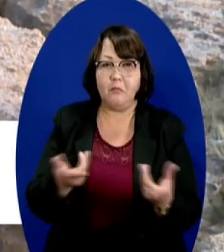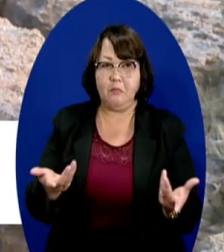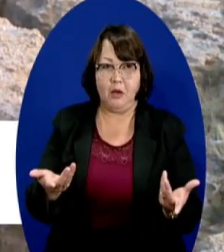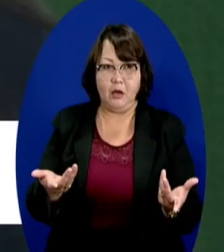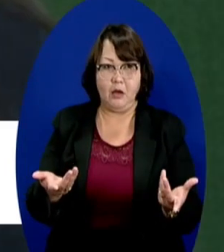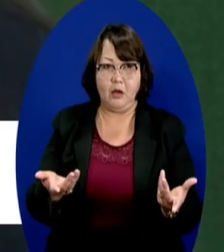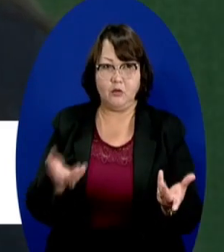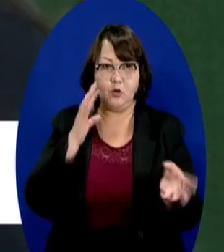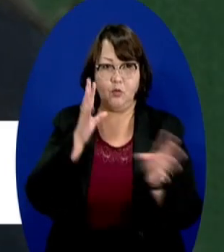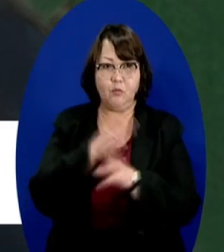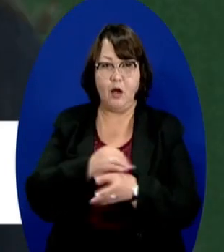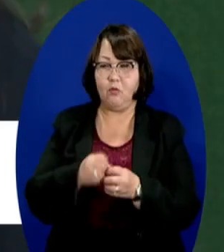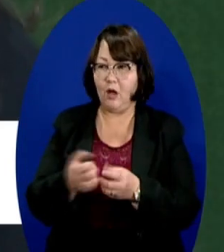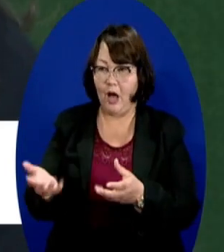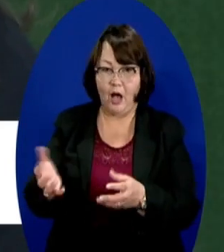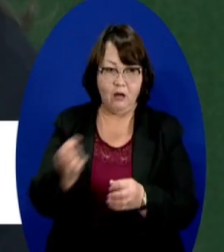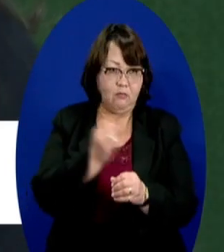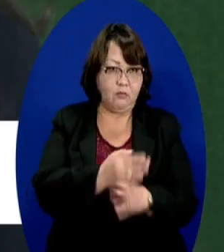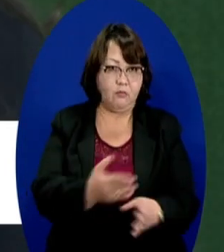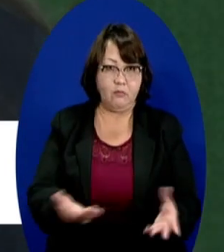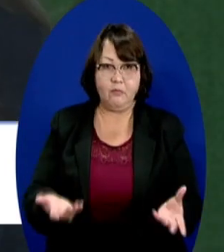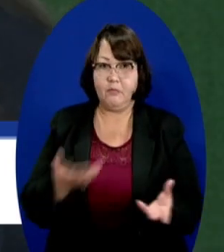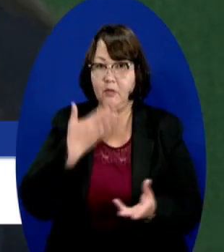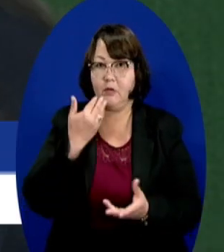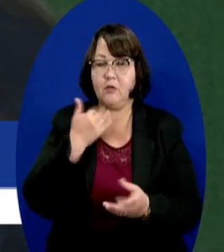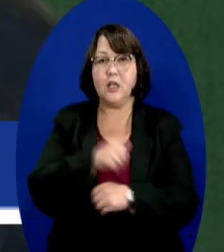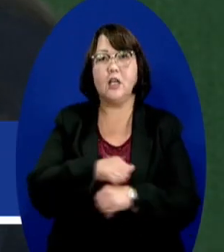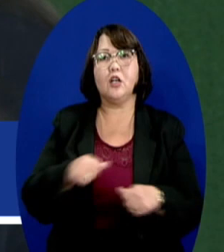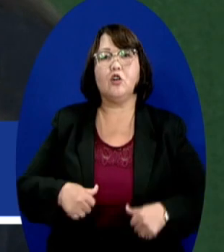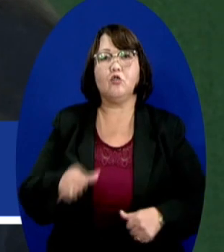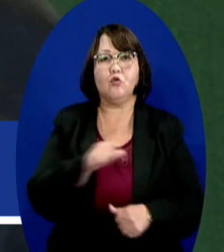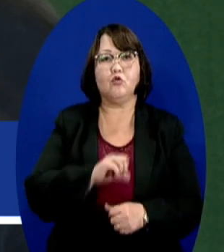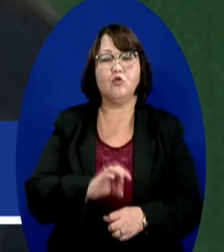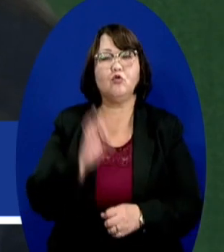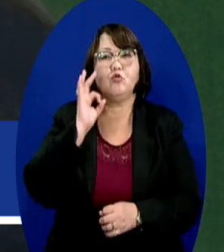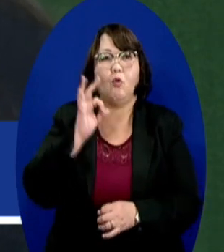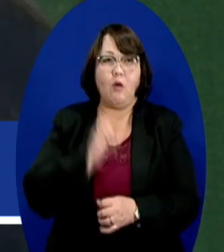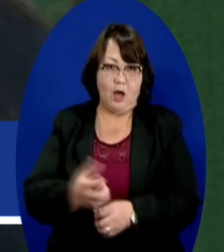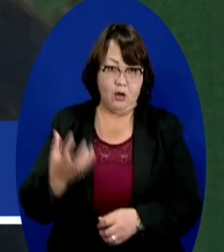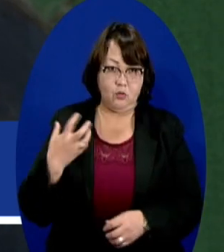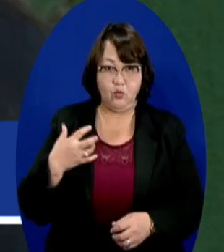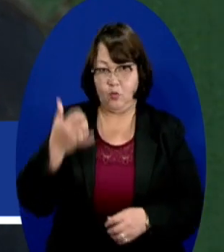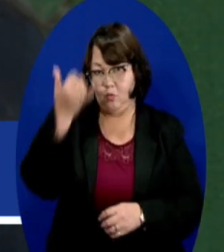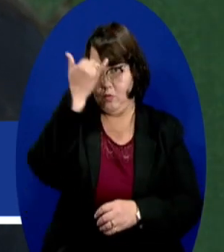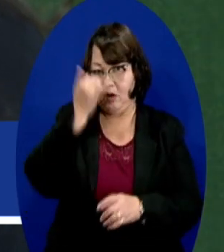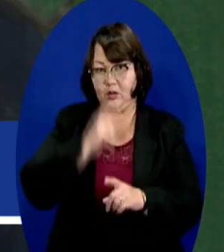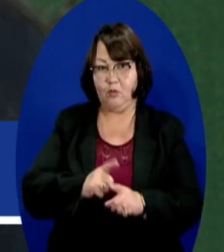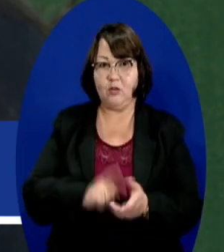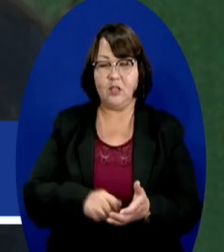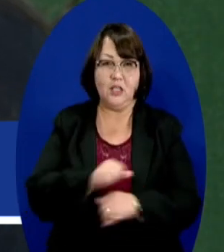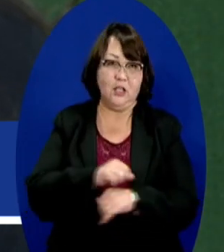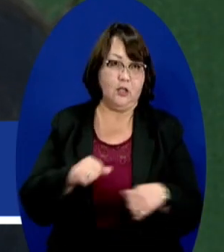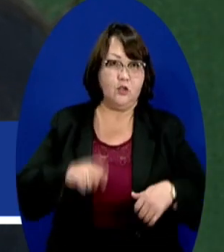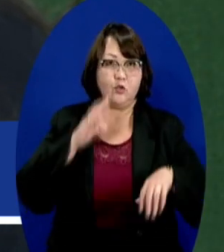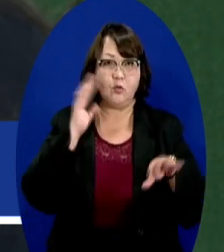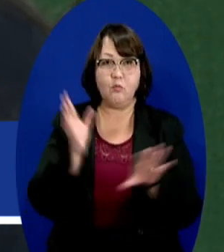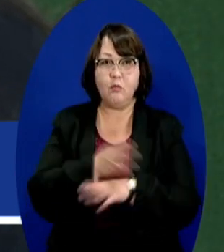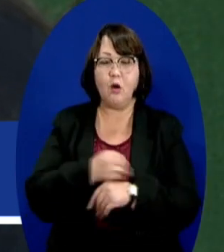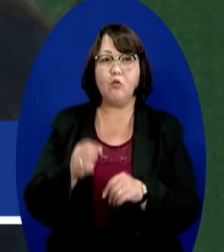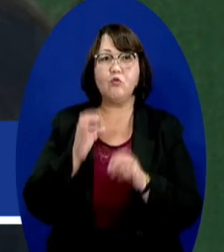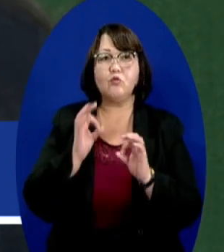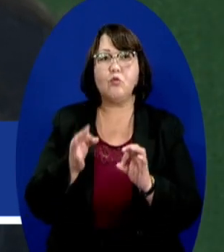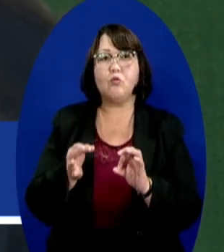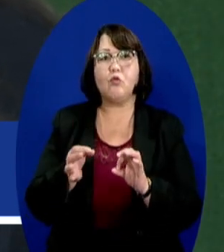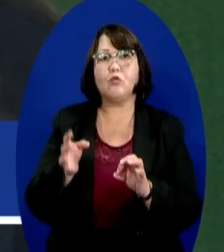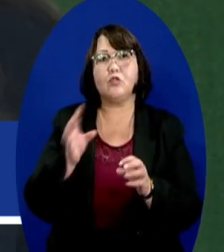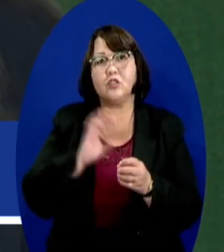байна. Хамгийн гол нь иргэд өөрсдөө зөв тий хариуцлагатай бас аялах ёстой. Иргэдийн энэ зохион байгуулалтанд орох асуудлыг